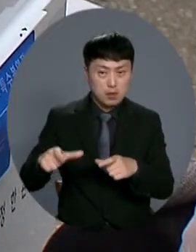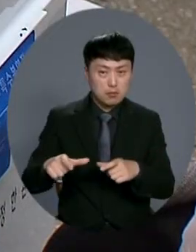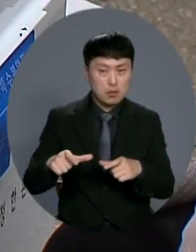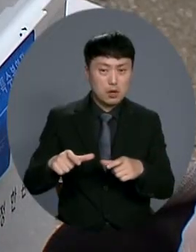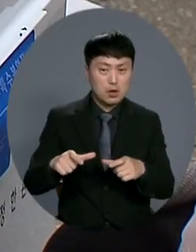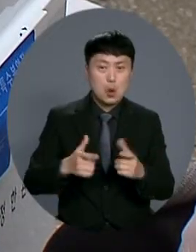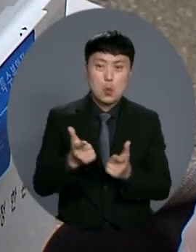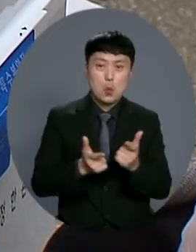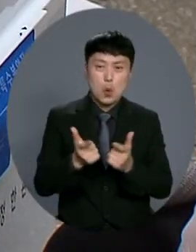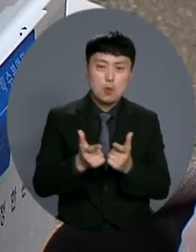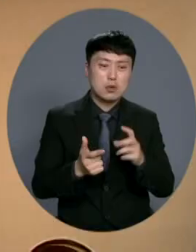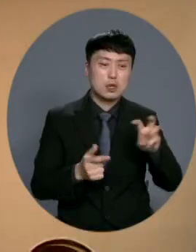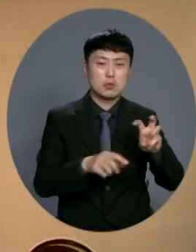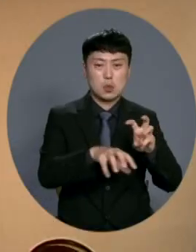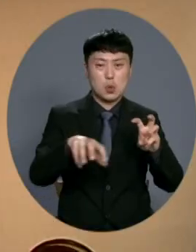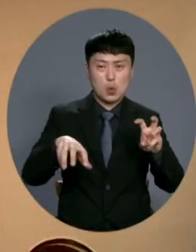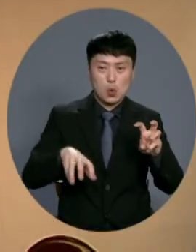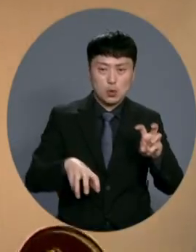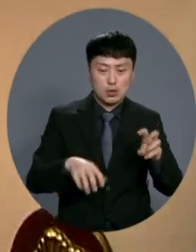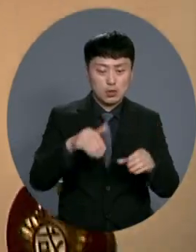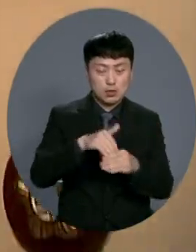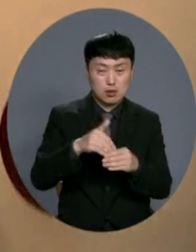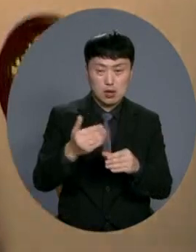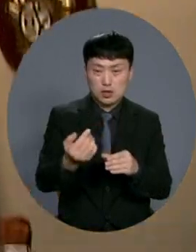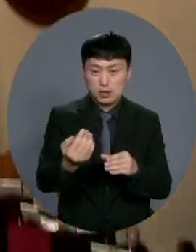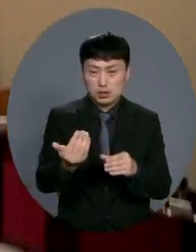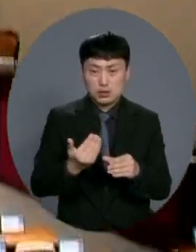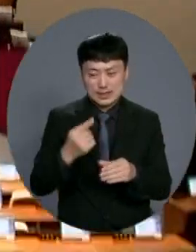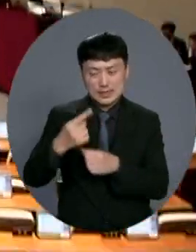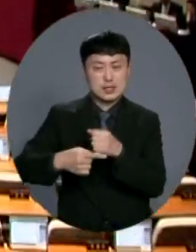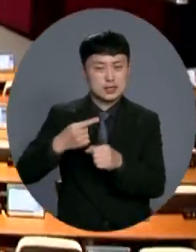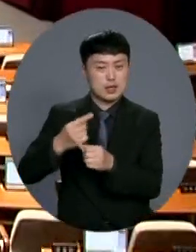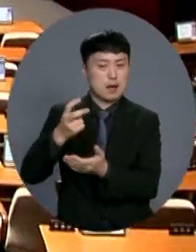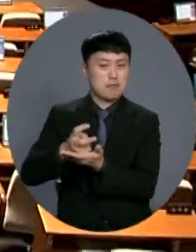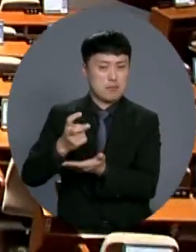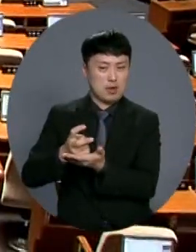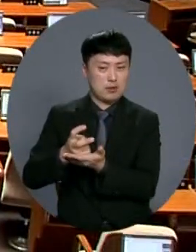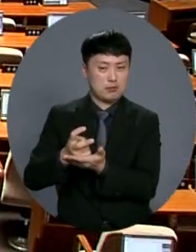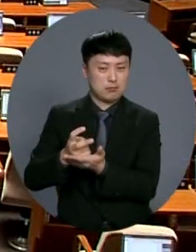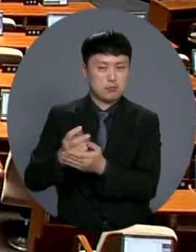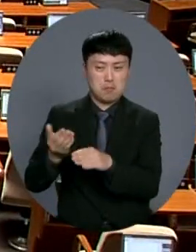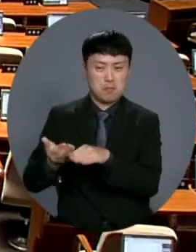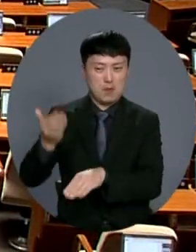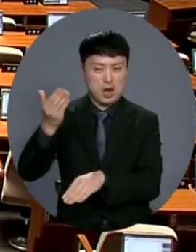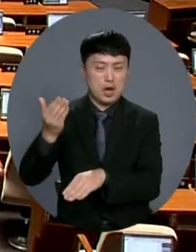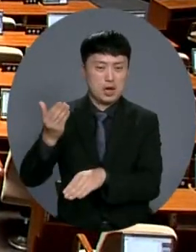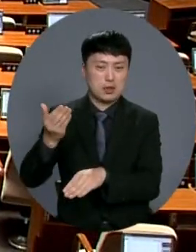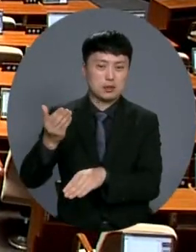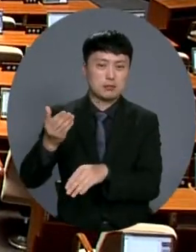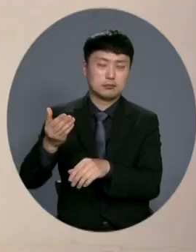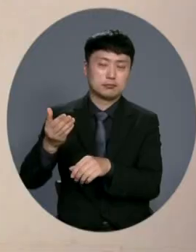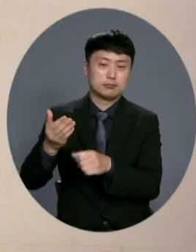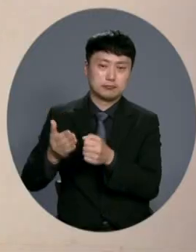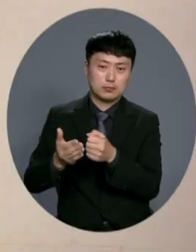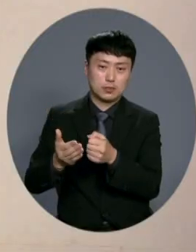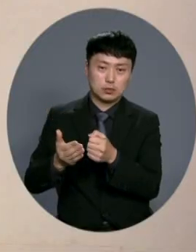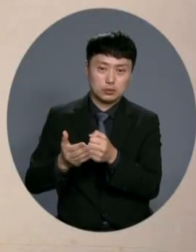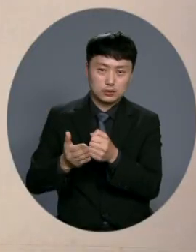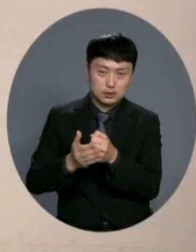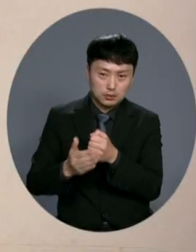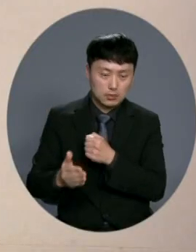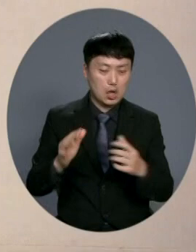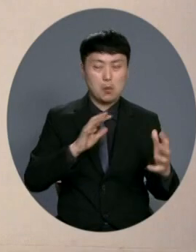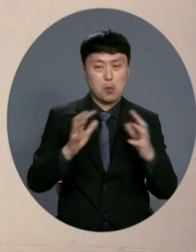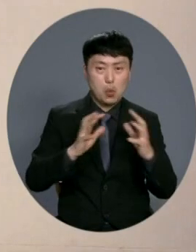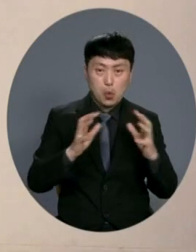서곳 선거전 1년이라는 선거구 정의 법정시는 이정 넘이를 논의해야